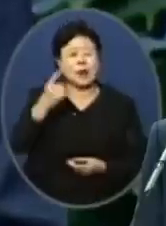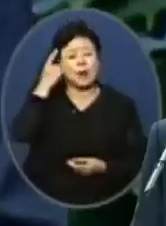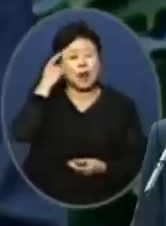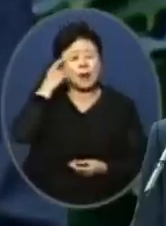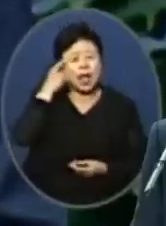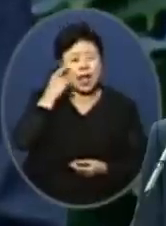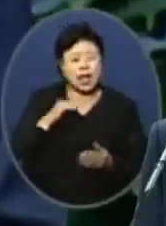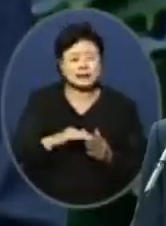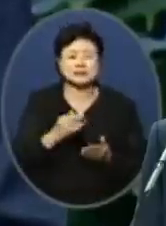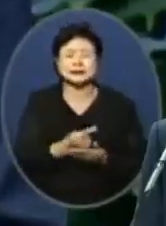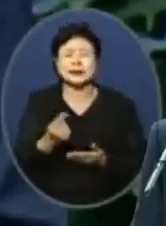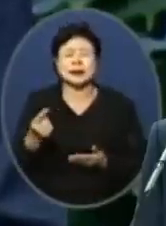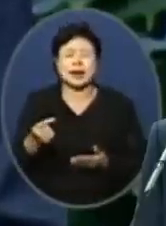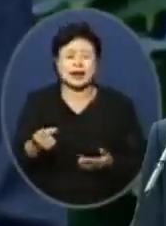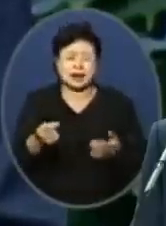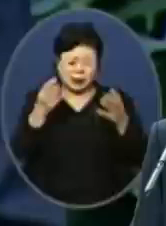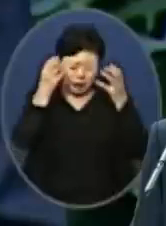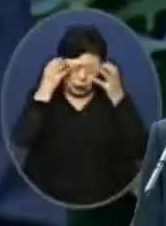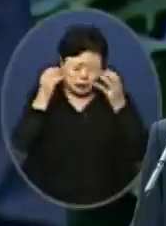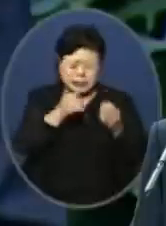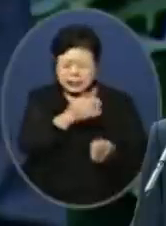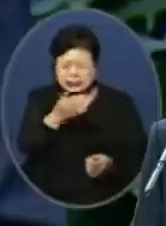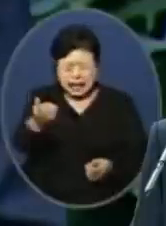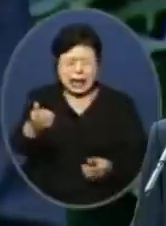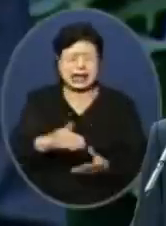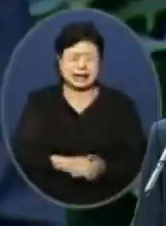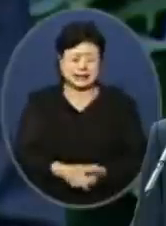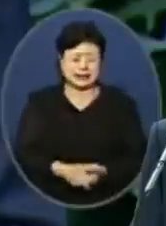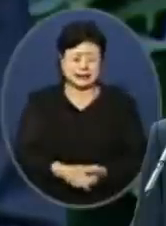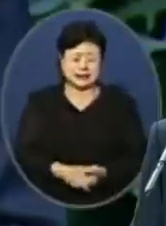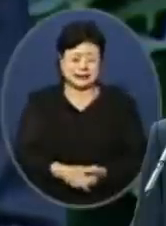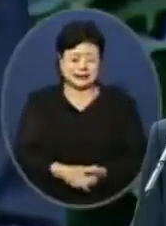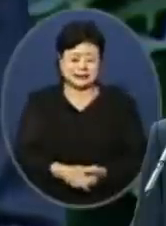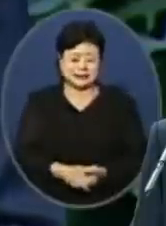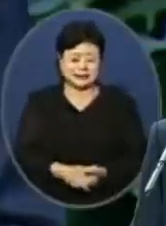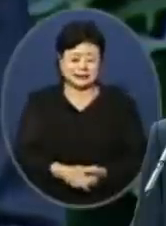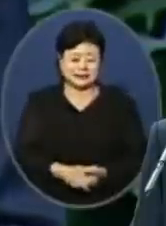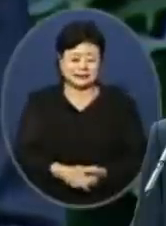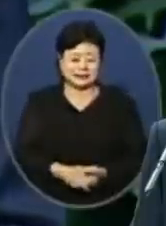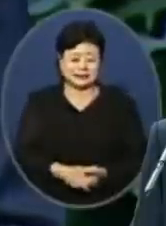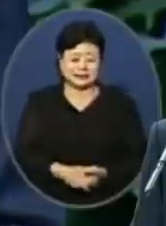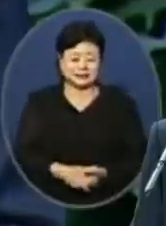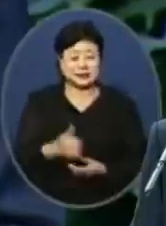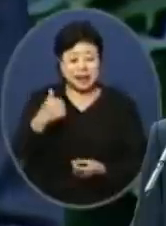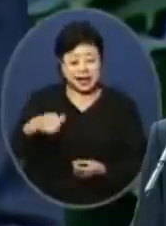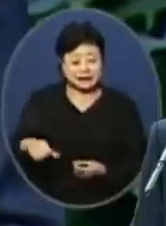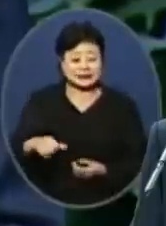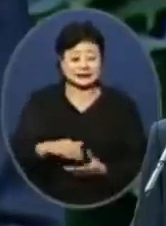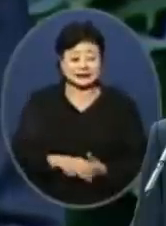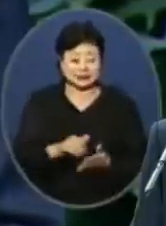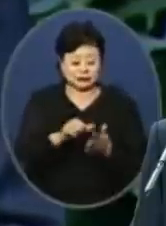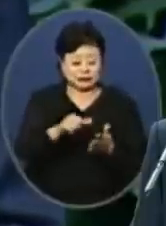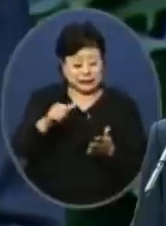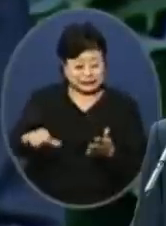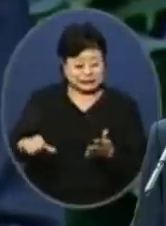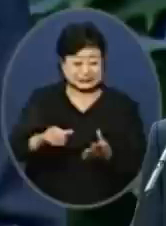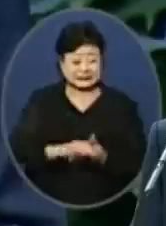어찌하여 집을 떠나서 어디 가서 살다가 이 모양이 돼서 오느냐. 그래 이 아들은